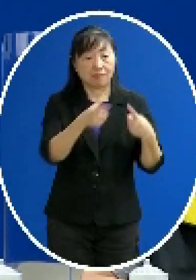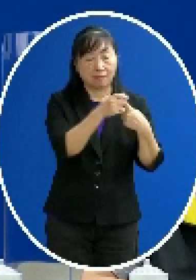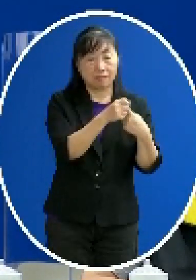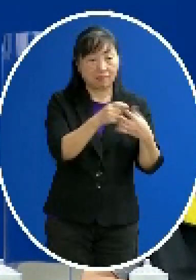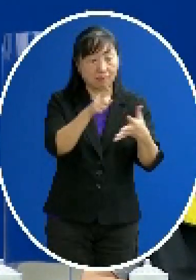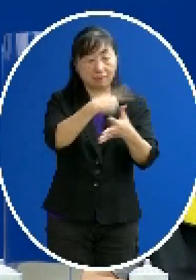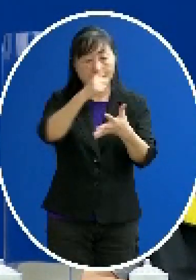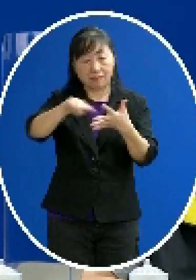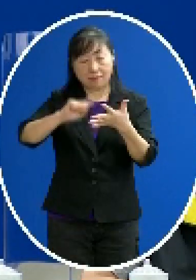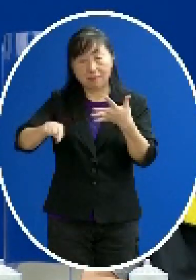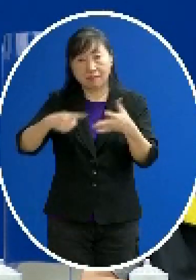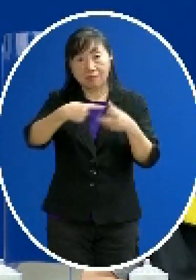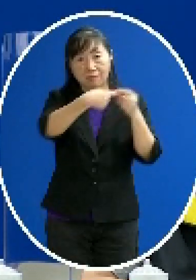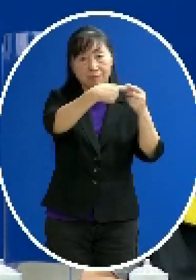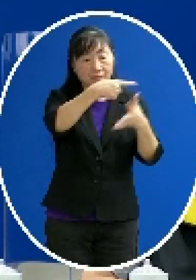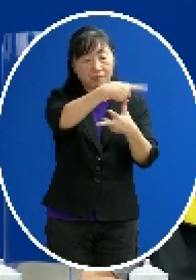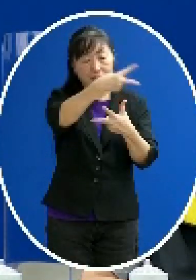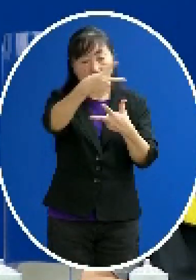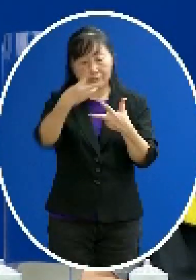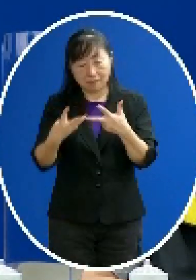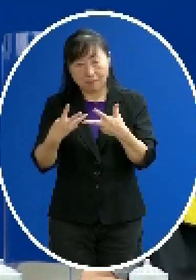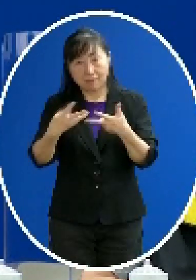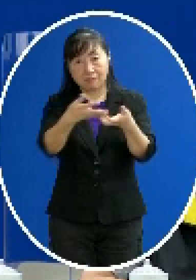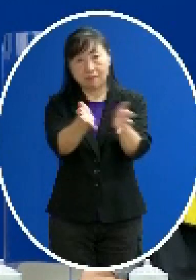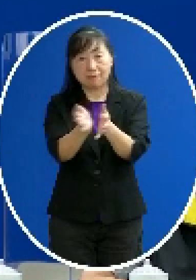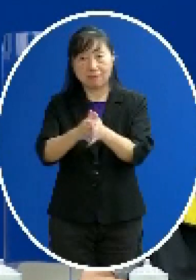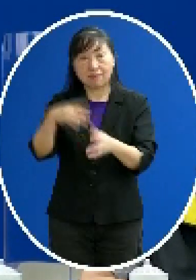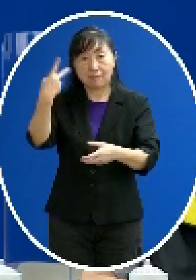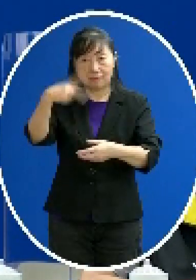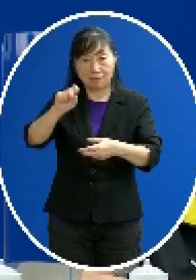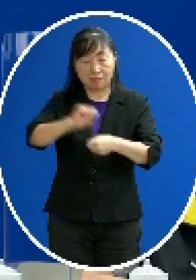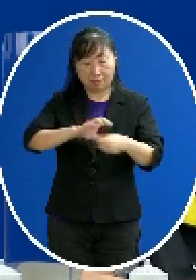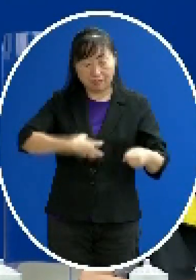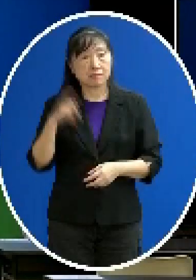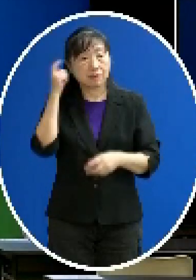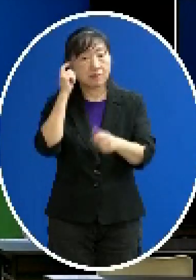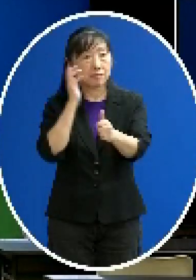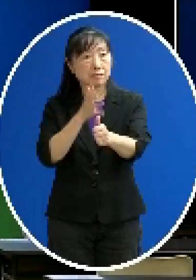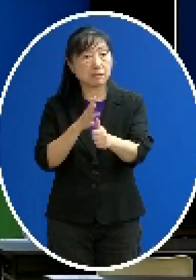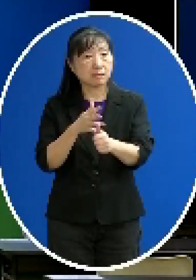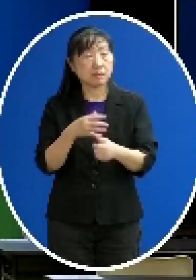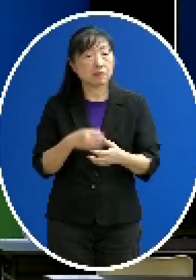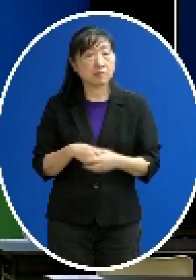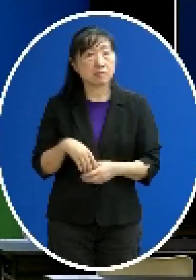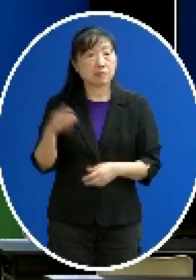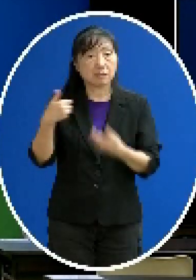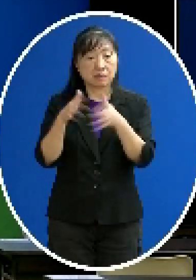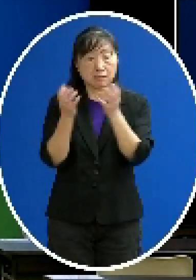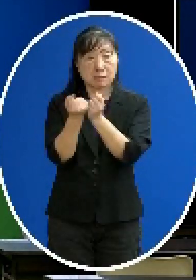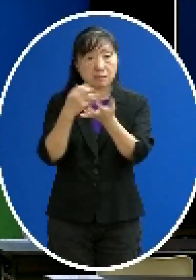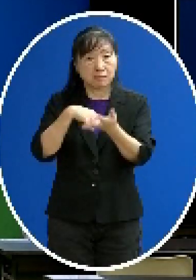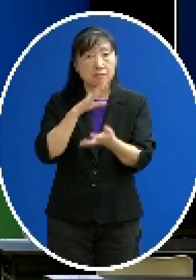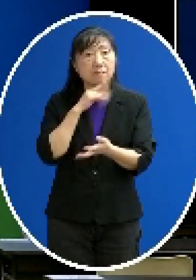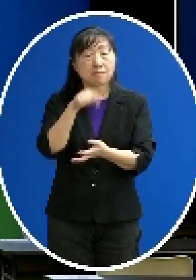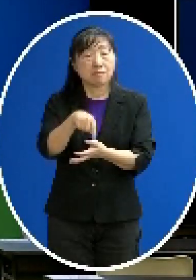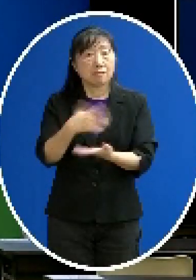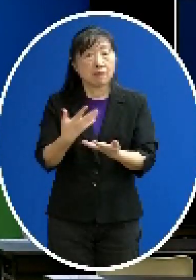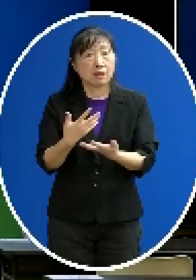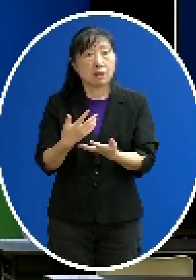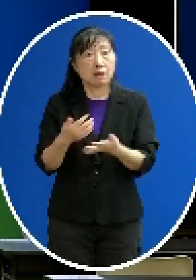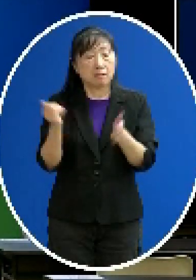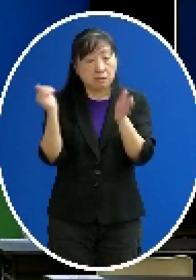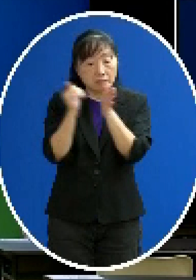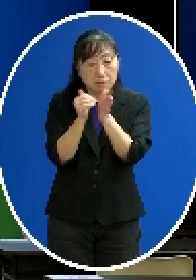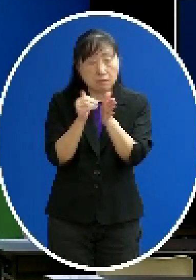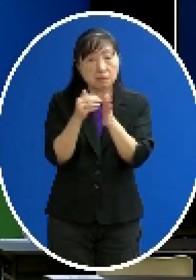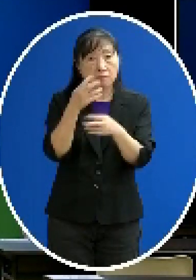1到3类加孕妇的这些第二剂的疫苗使用，还有一些公费的对象啊。以上。 那刚刚说那个莫德纳将介绍的部分，所以我们